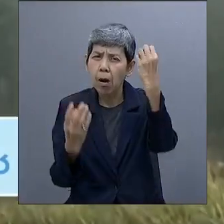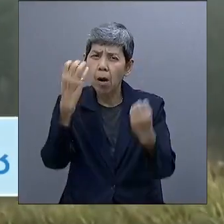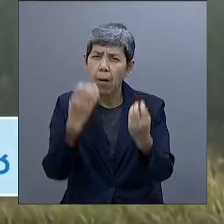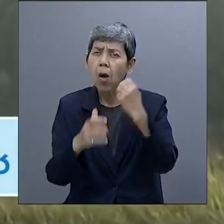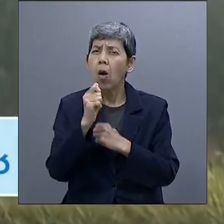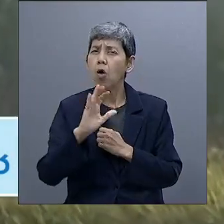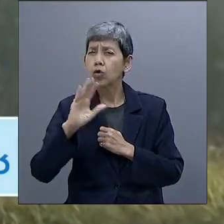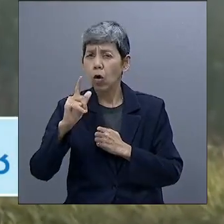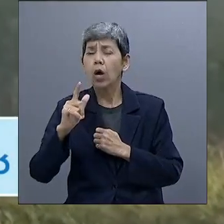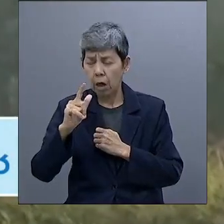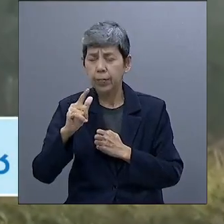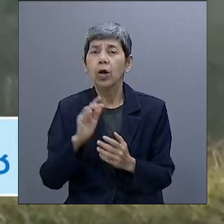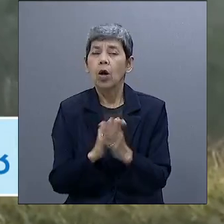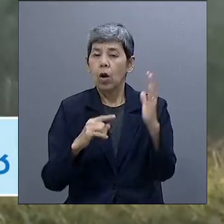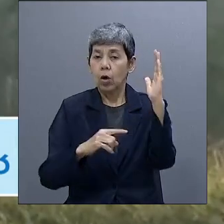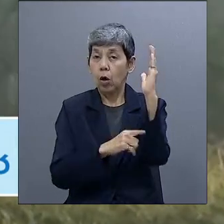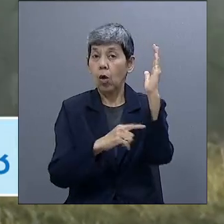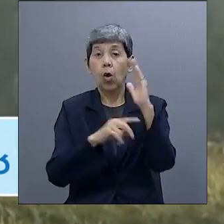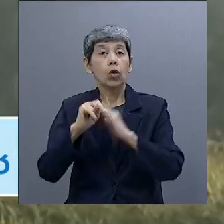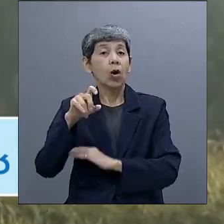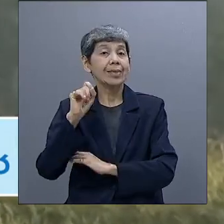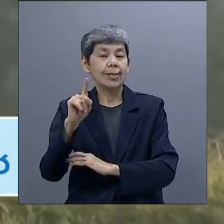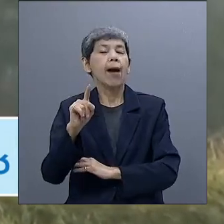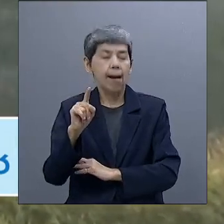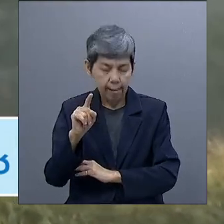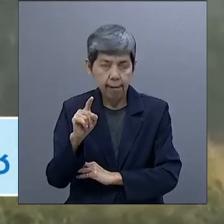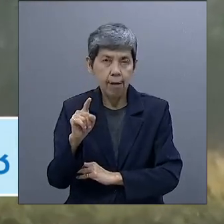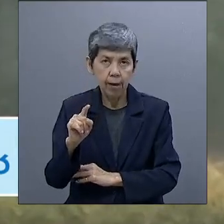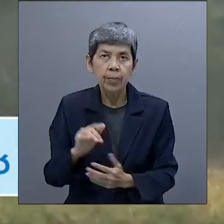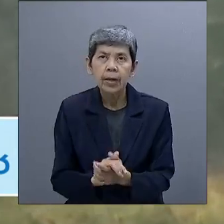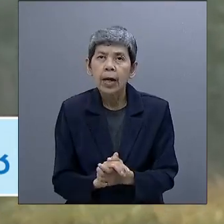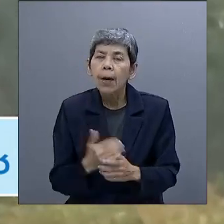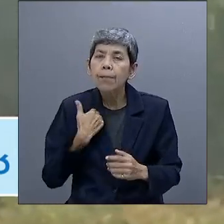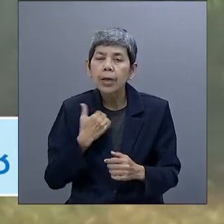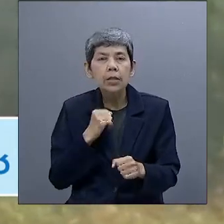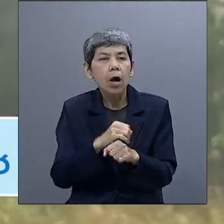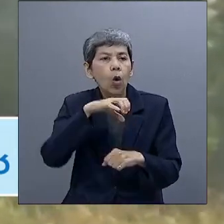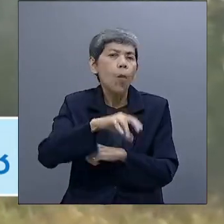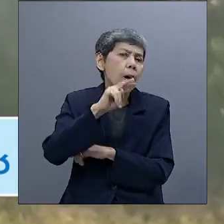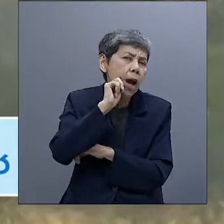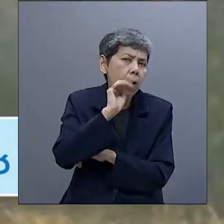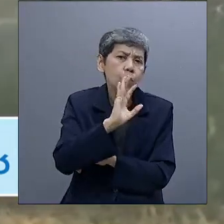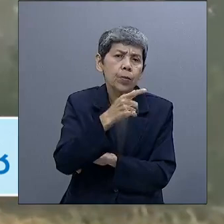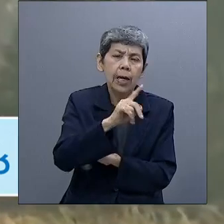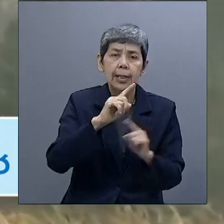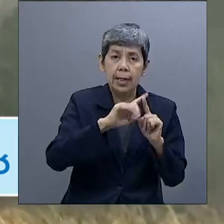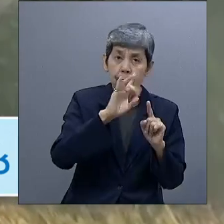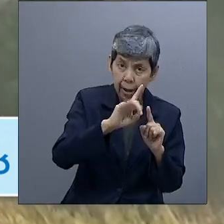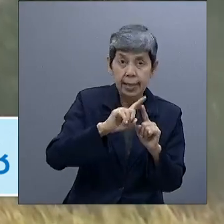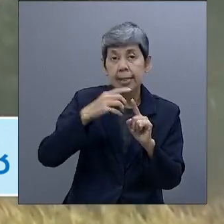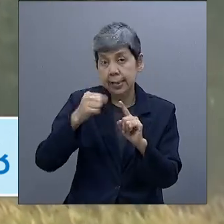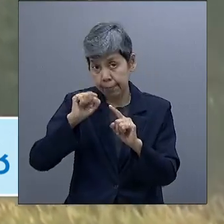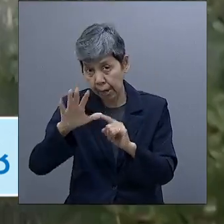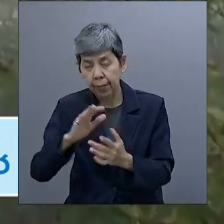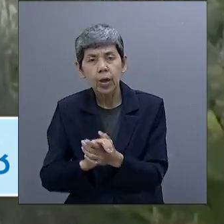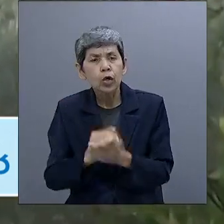าติสัตว์ป่าและพันธุ์พืชในพื้นที่จังหวัดนครศรีธรรมราชพร้อมด้วยสำนักชลประทานที่8แล้วก็15สำนักป้องกันและบรรเท